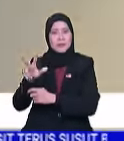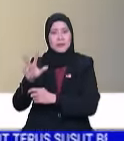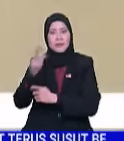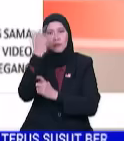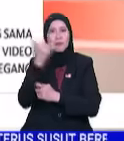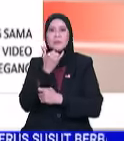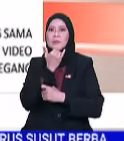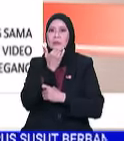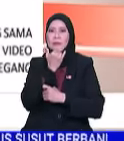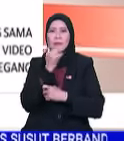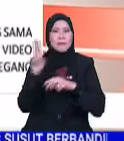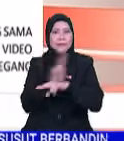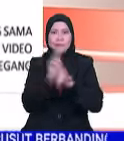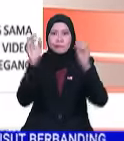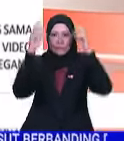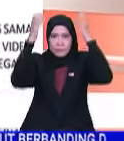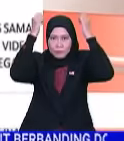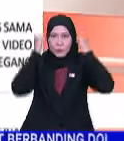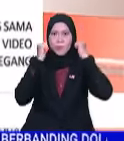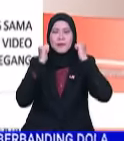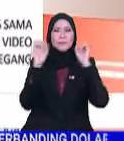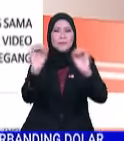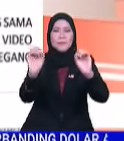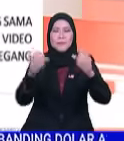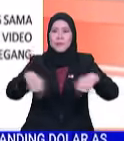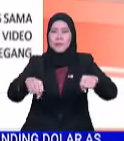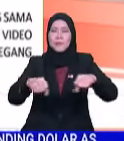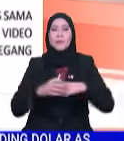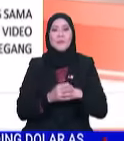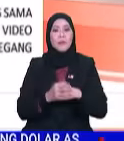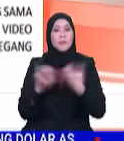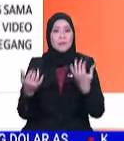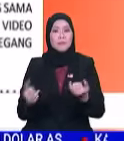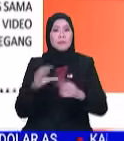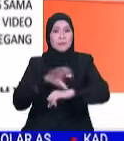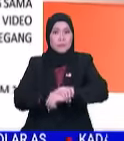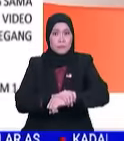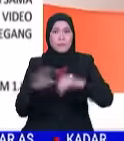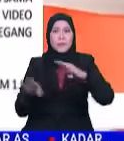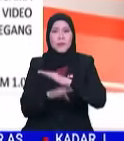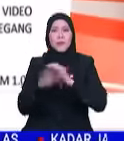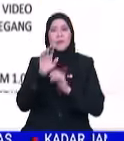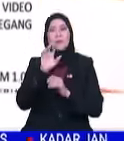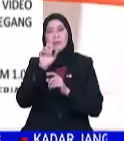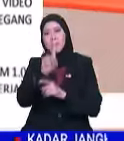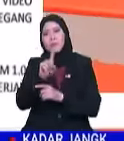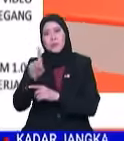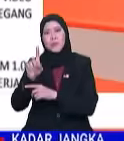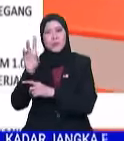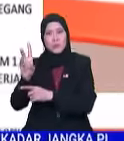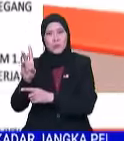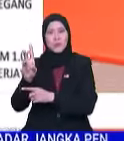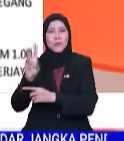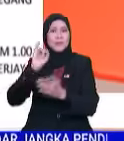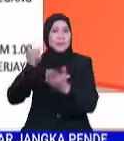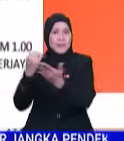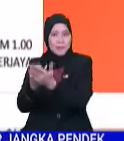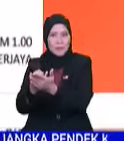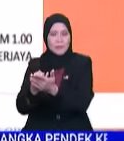atas kesalahan tidak memakai topi keledar. Tahanan reman ke atas suspek di bawah Seksyen 117 Kanun Prosedur